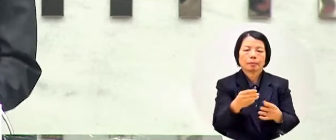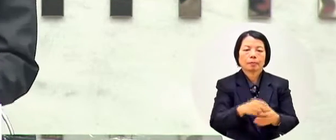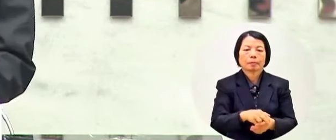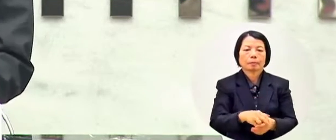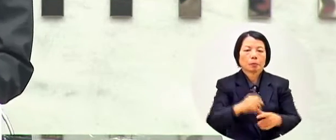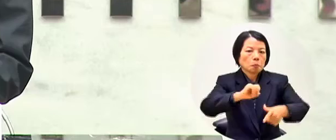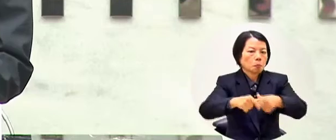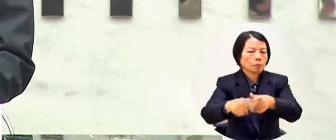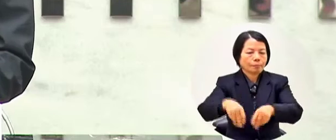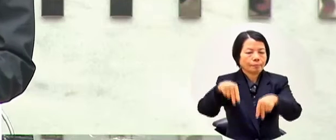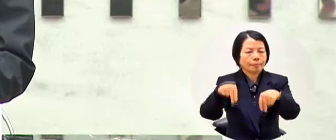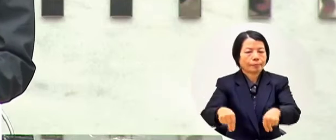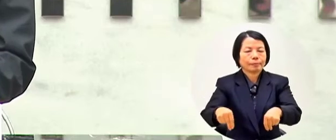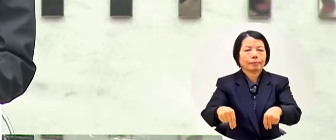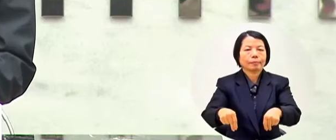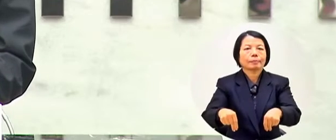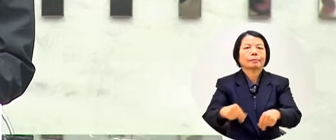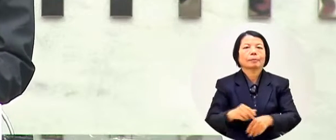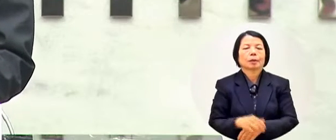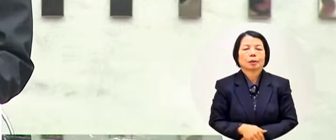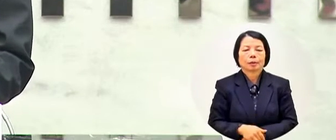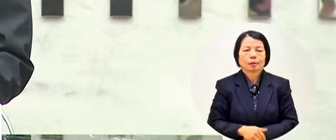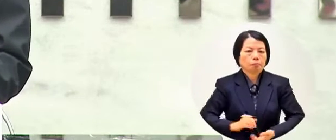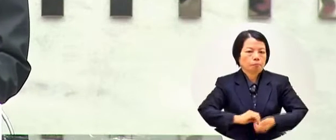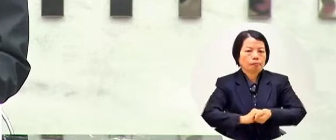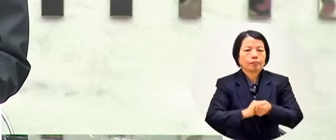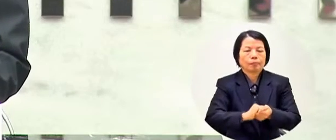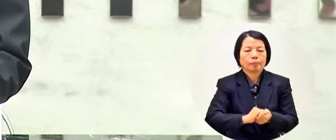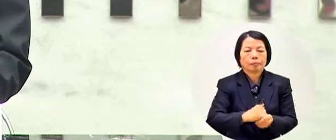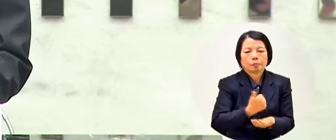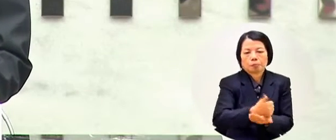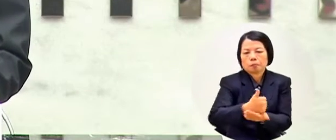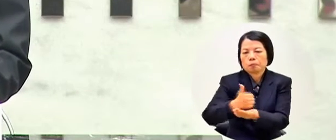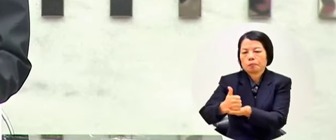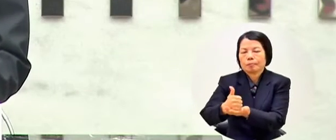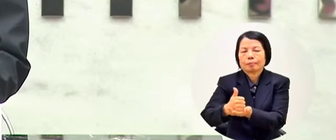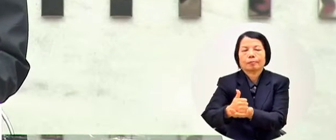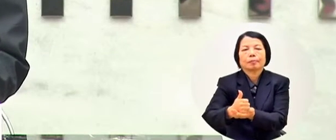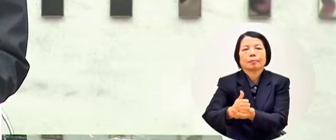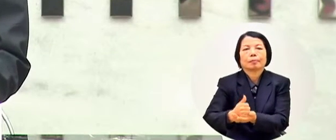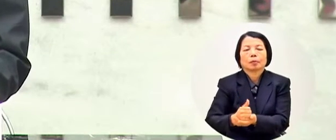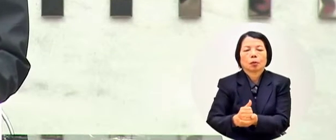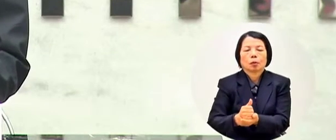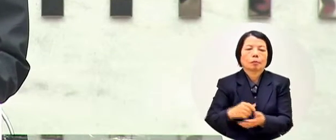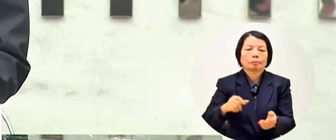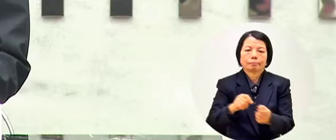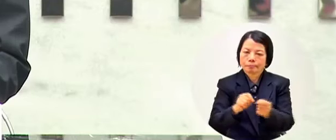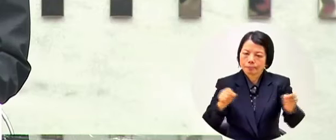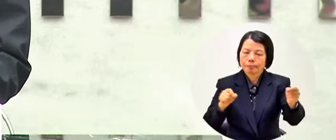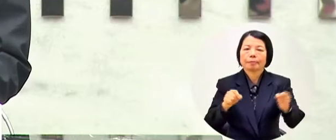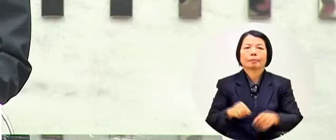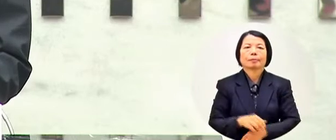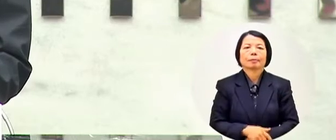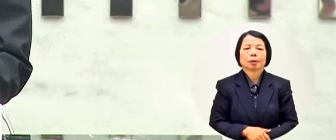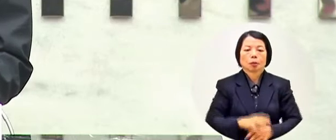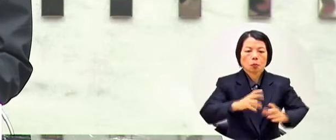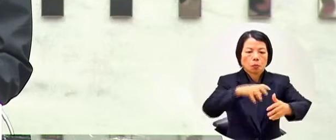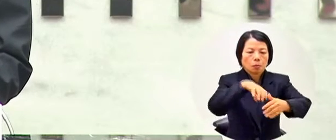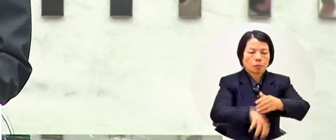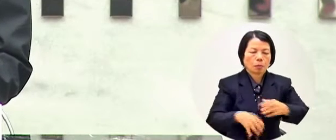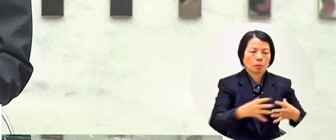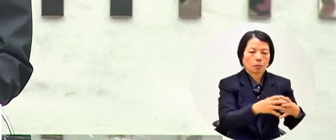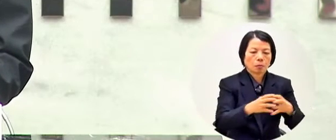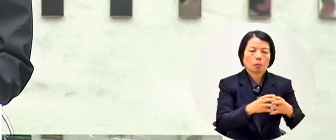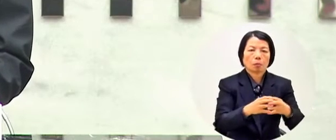作的契约，确保外销的长期稳定关系。同时，在国内辅导的农民团体建立